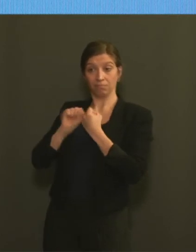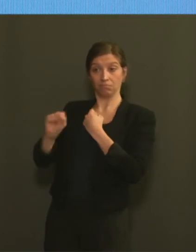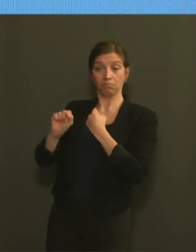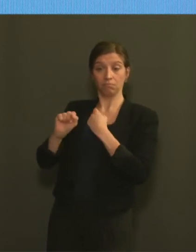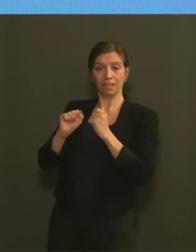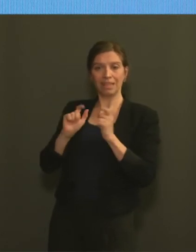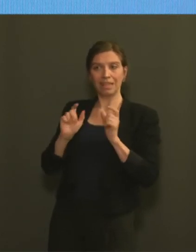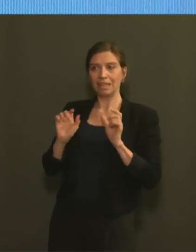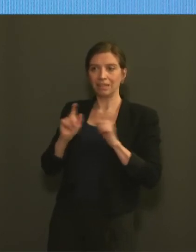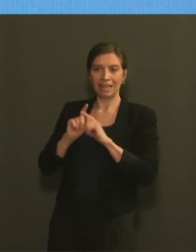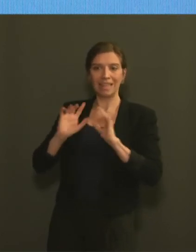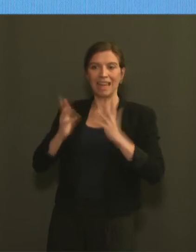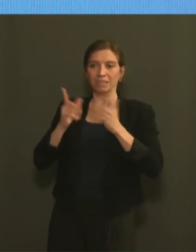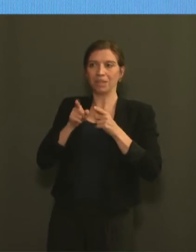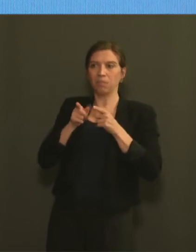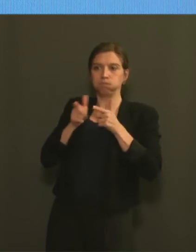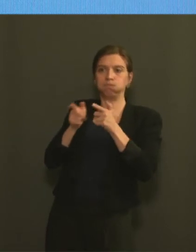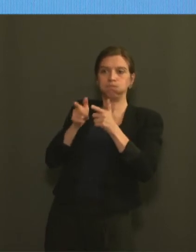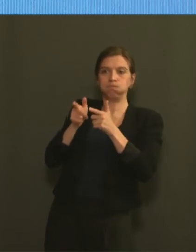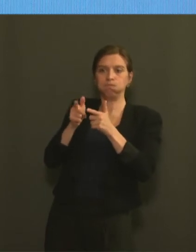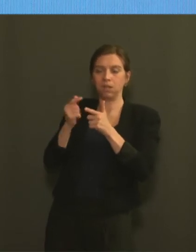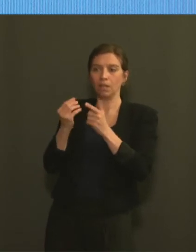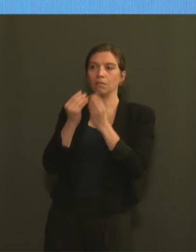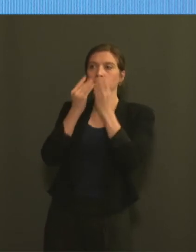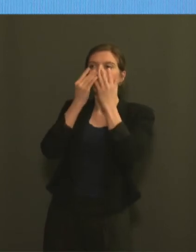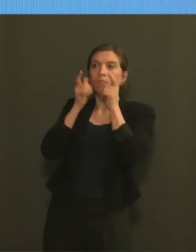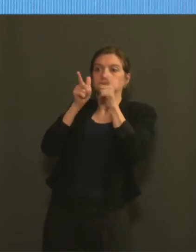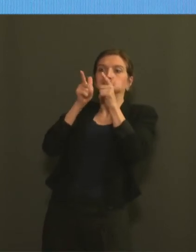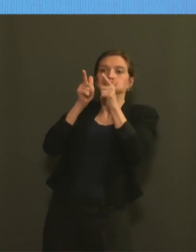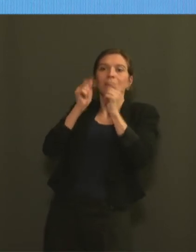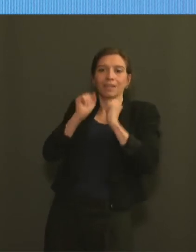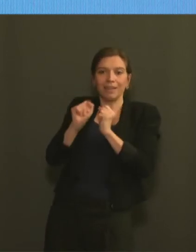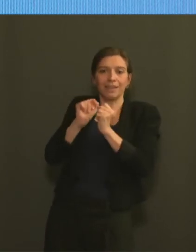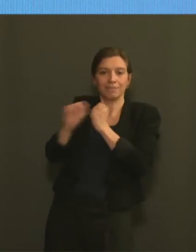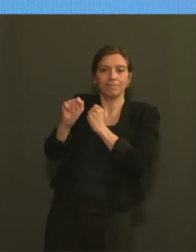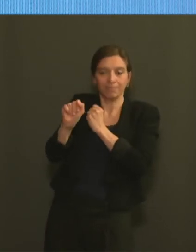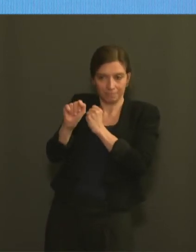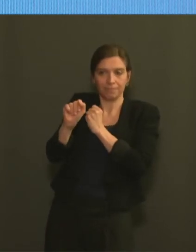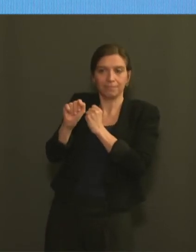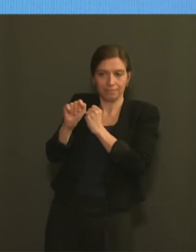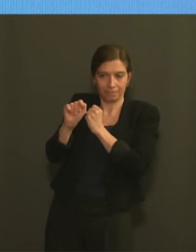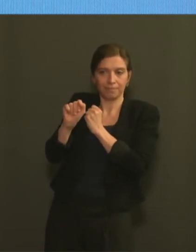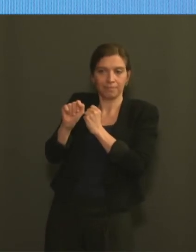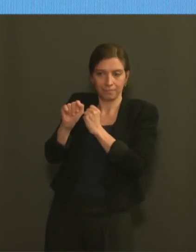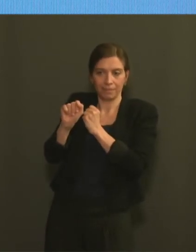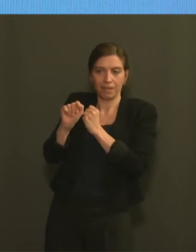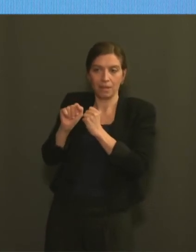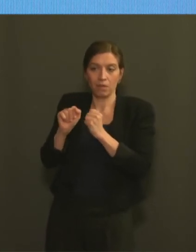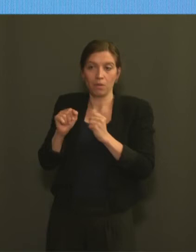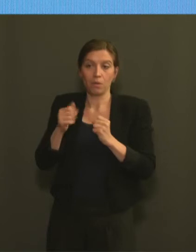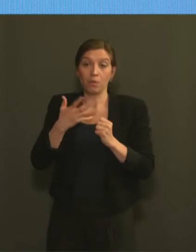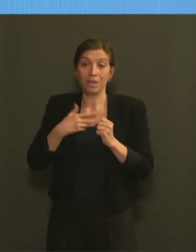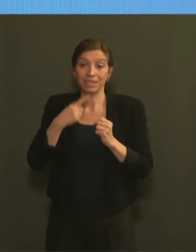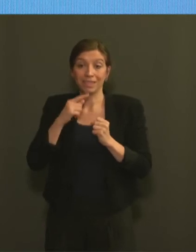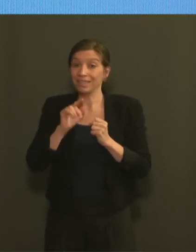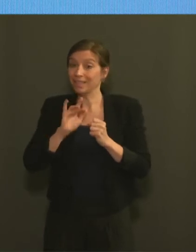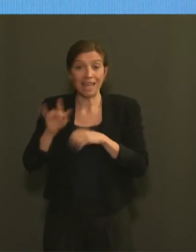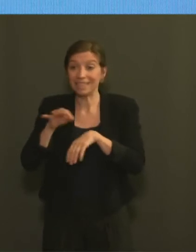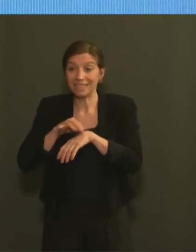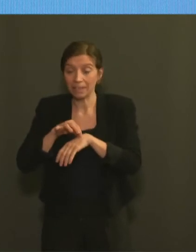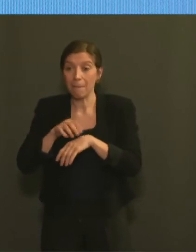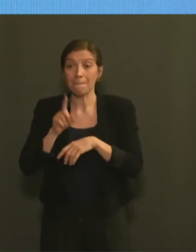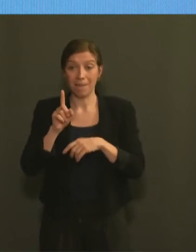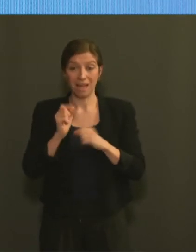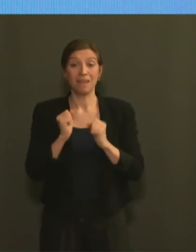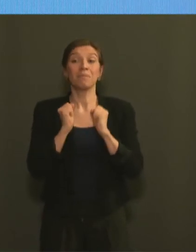top 14 vous ralliez véhicule mardi du soleil mordant nocturne entre target field usine au